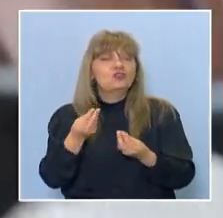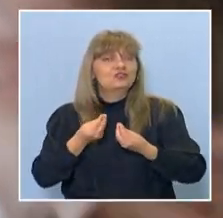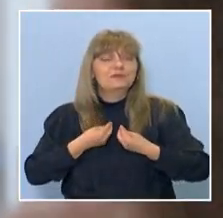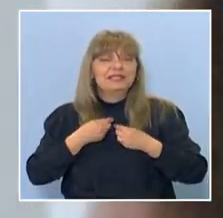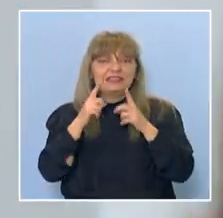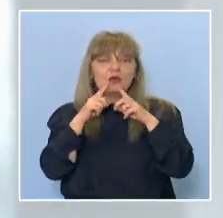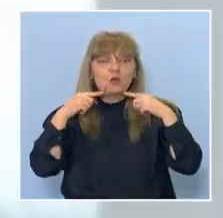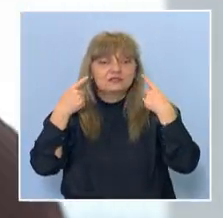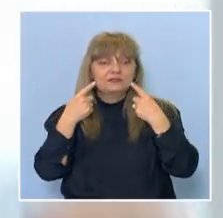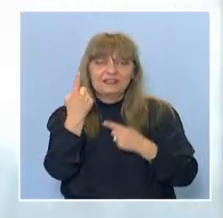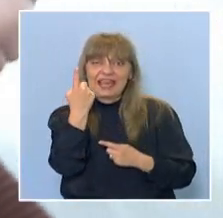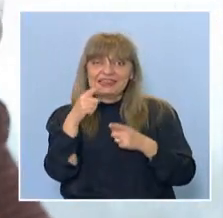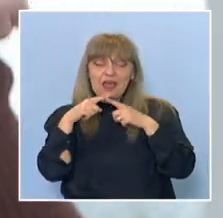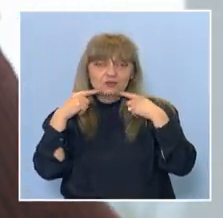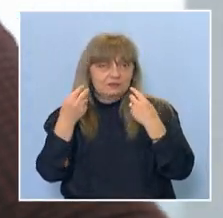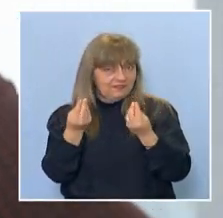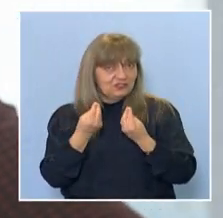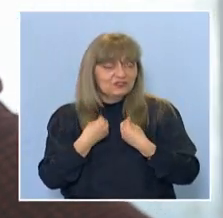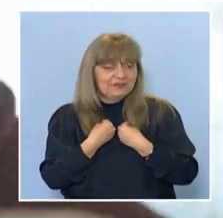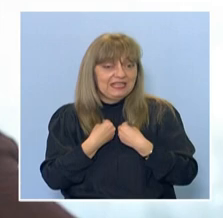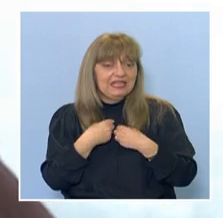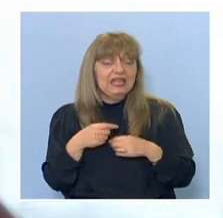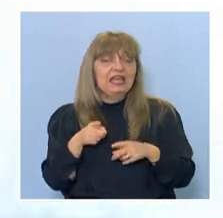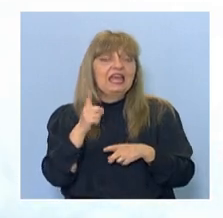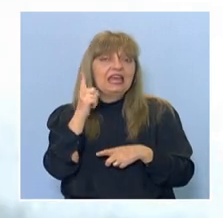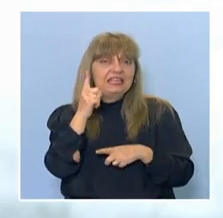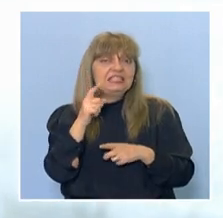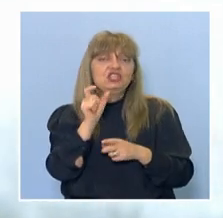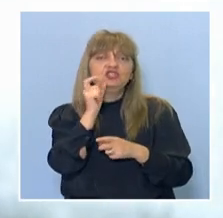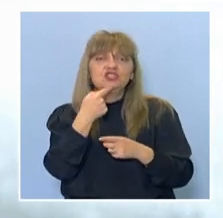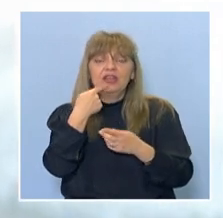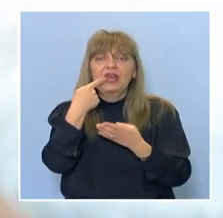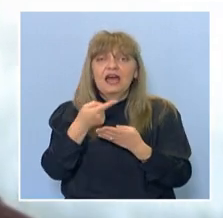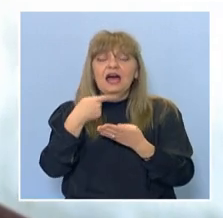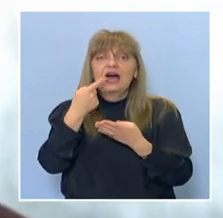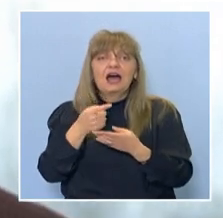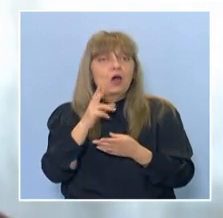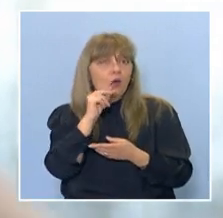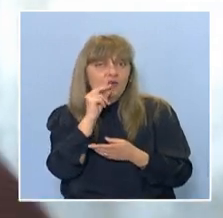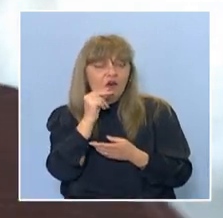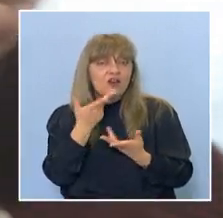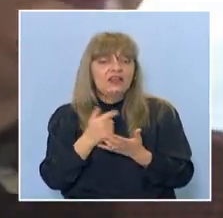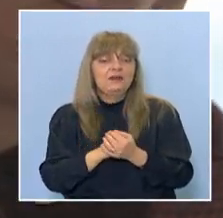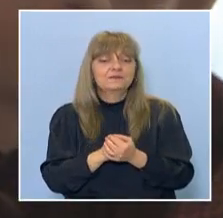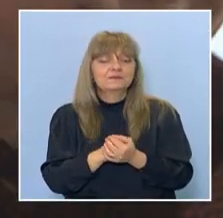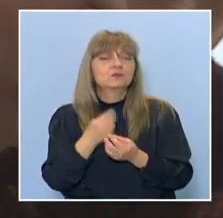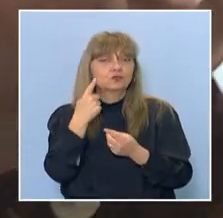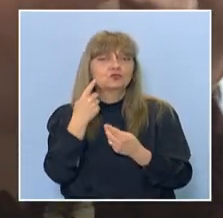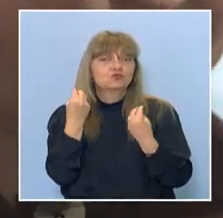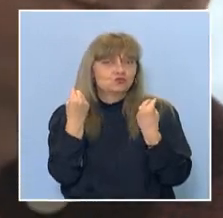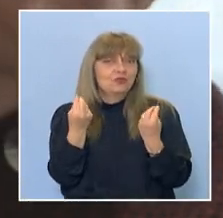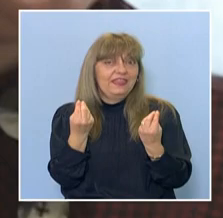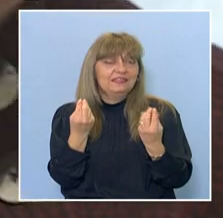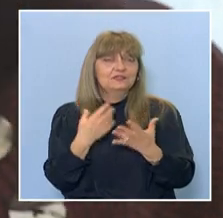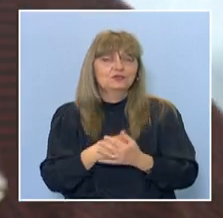Една усмивка ще ми даде ли? Иначе единични такива срички, нали, гукат. Чудесно,